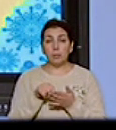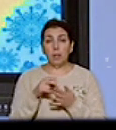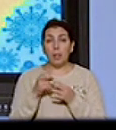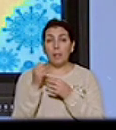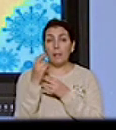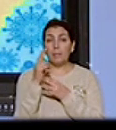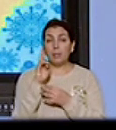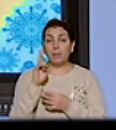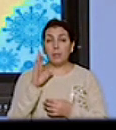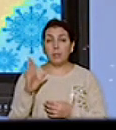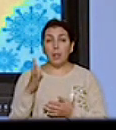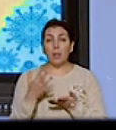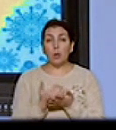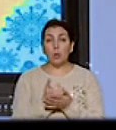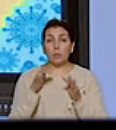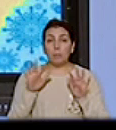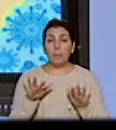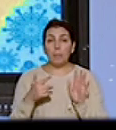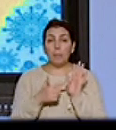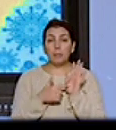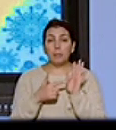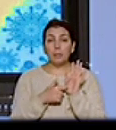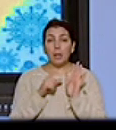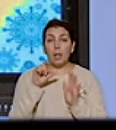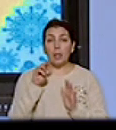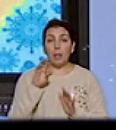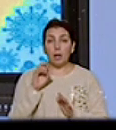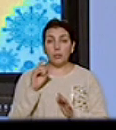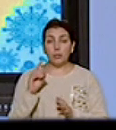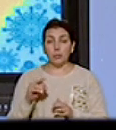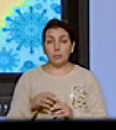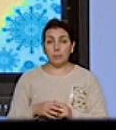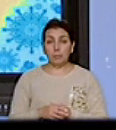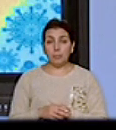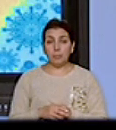12-я квартира находится на 7-м этаже.